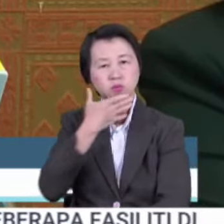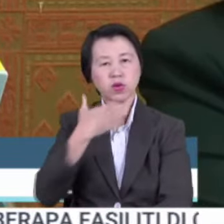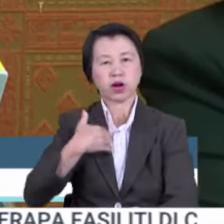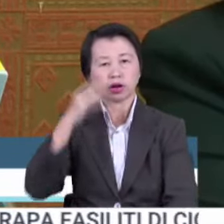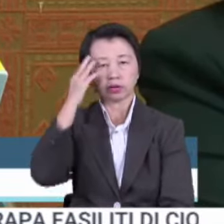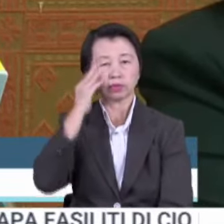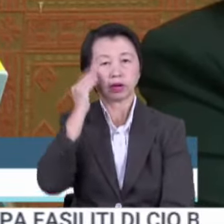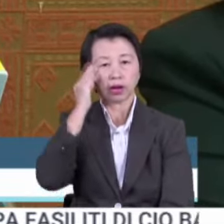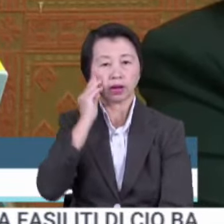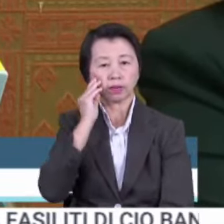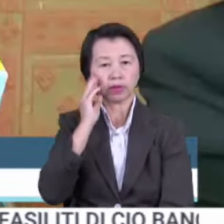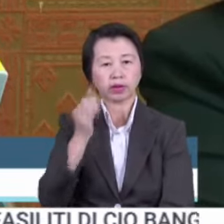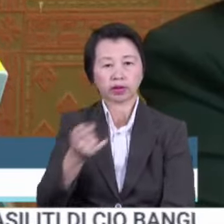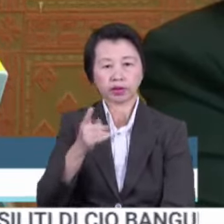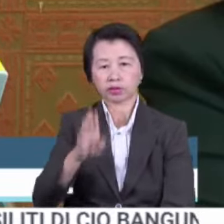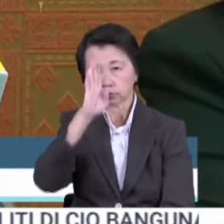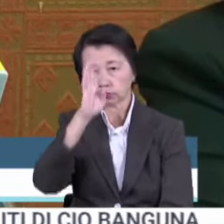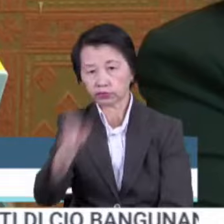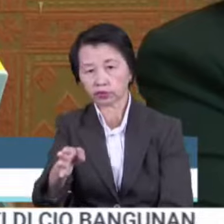pengalaman